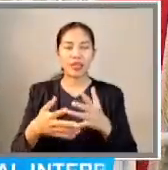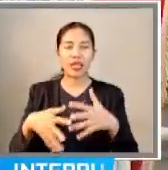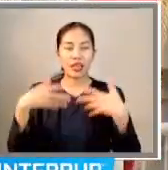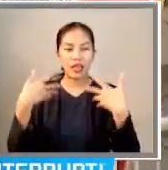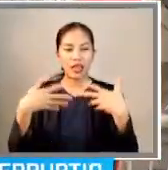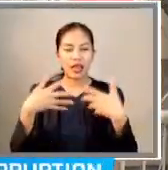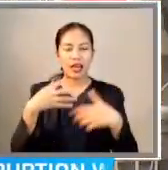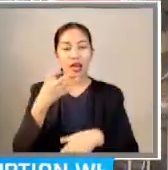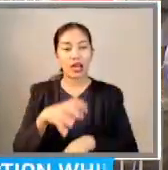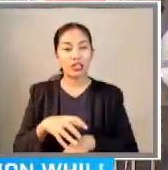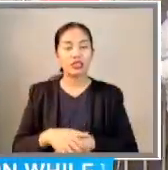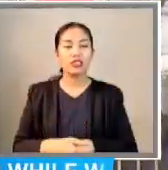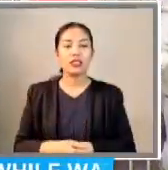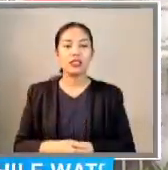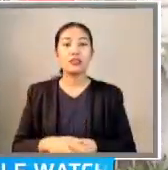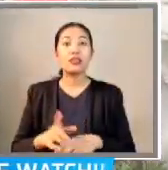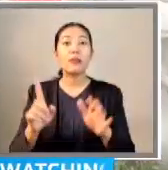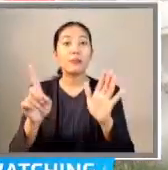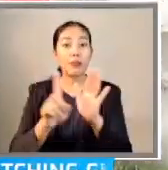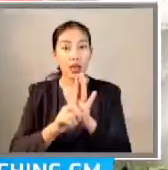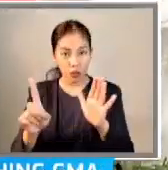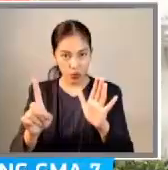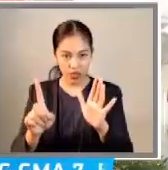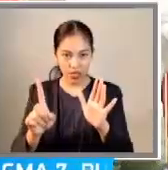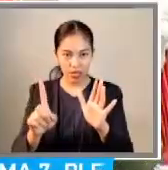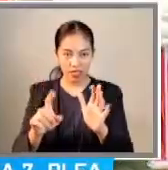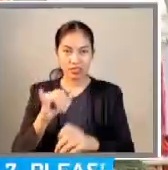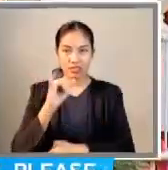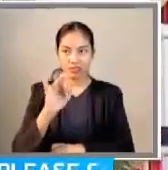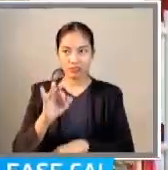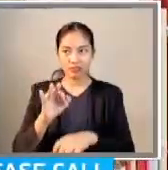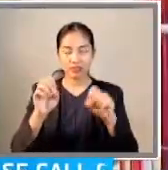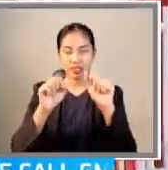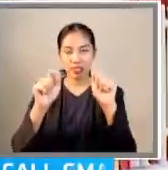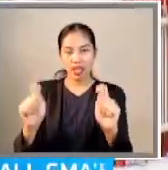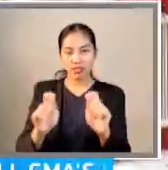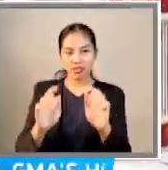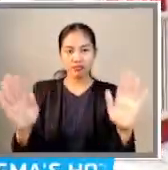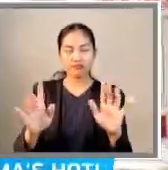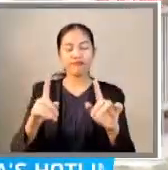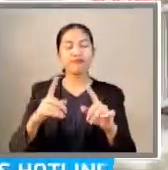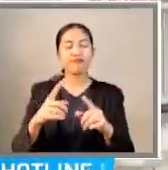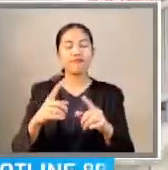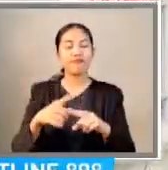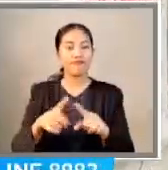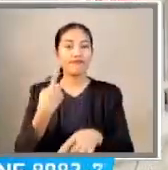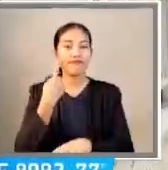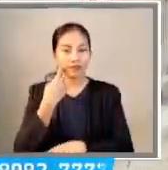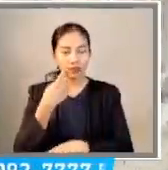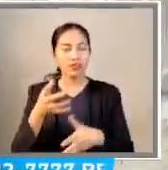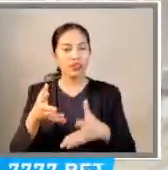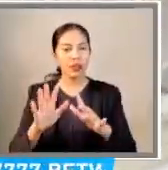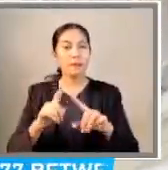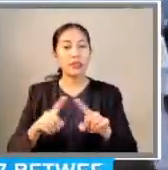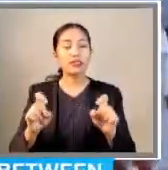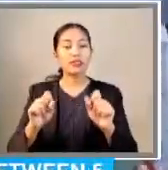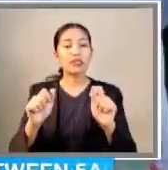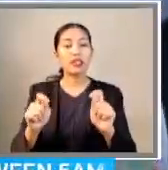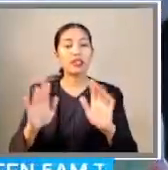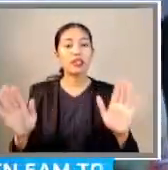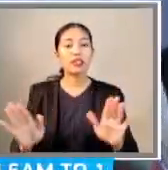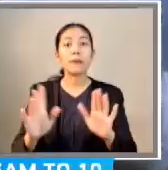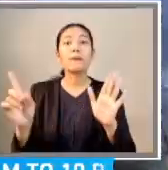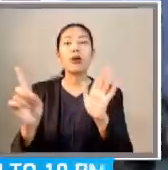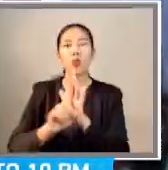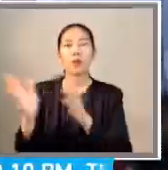Bawal yan kapag pagdating ng Sabado at Linggo, pero kanina ay pinayagan pa. Pero nga, sa Linggo at sa Sabado ay bawal nang magdala ng mga payong.